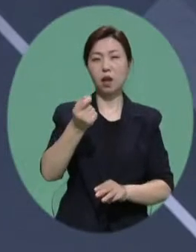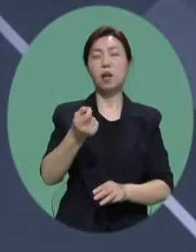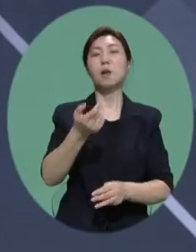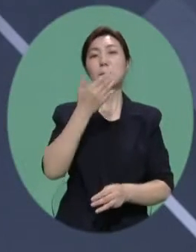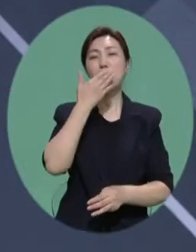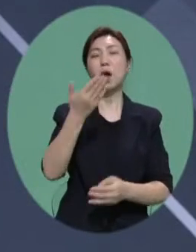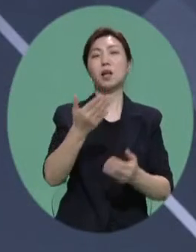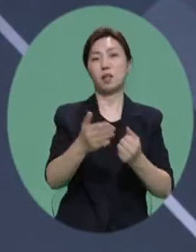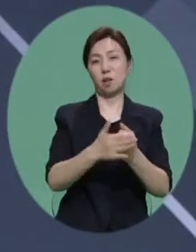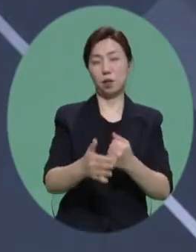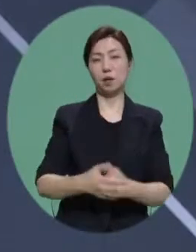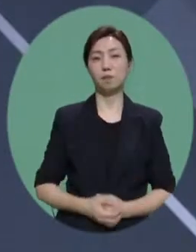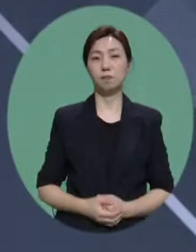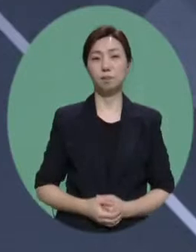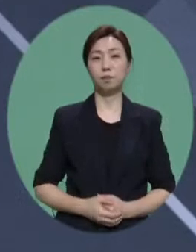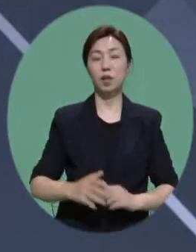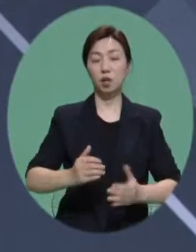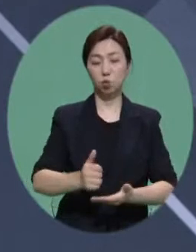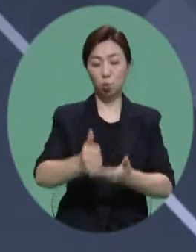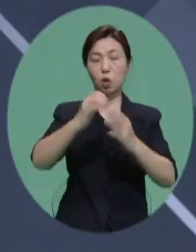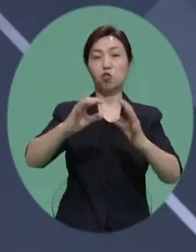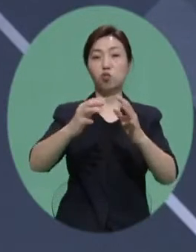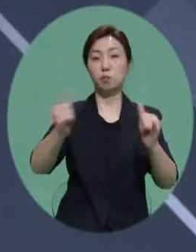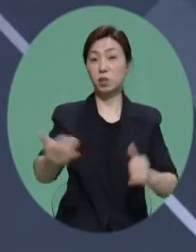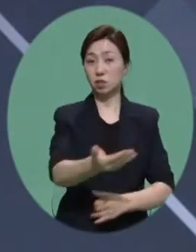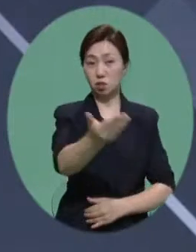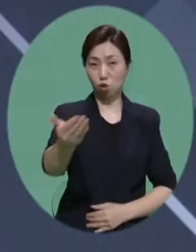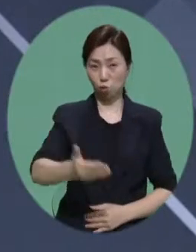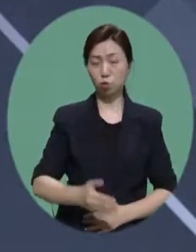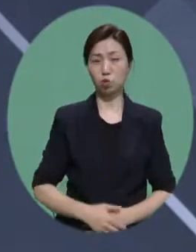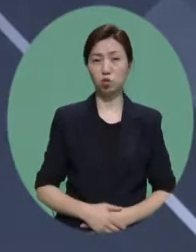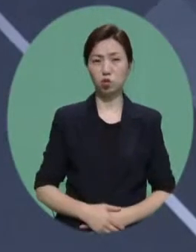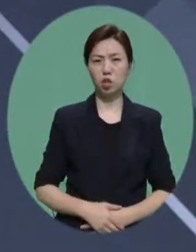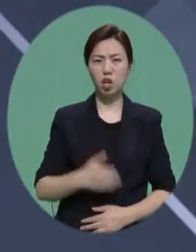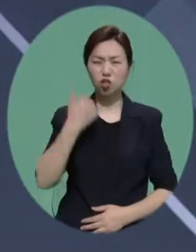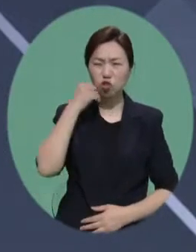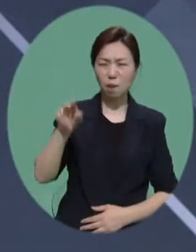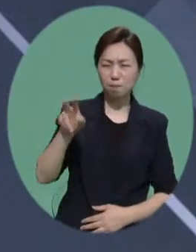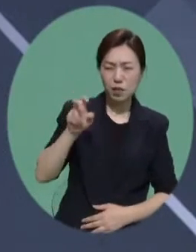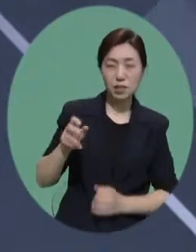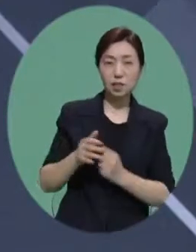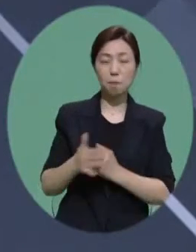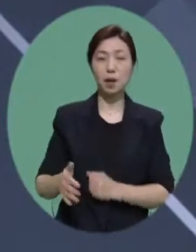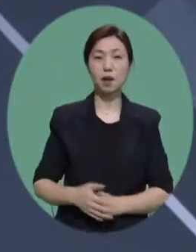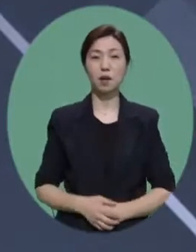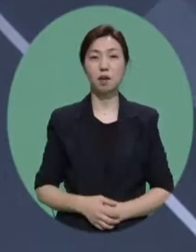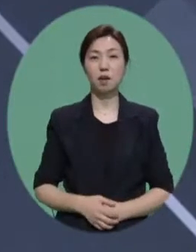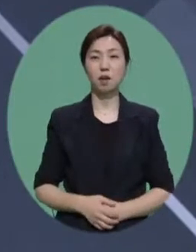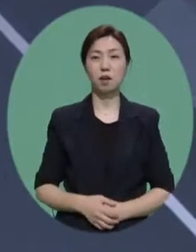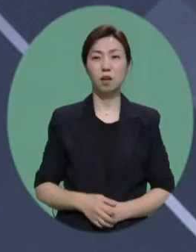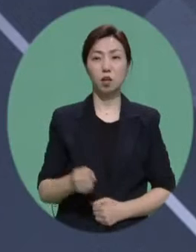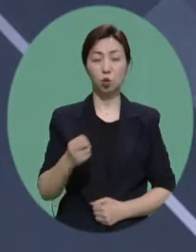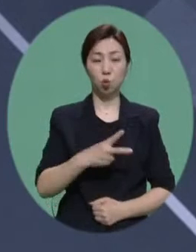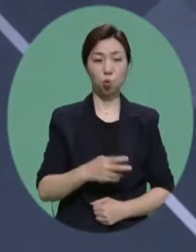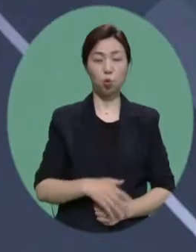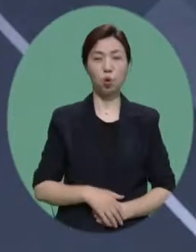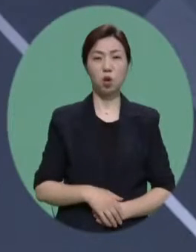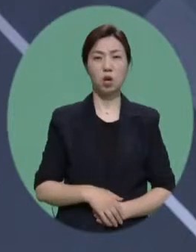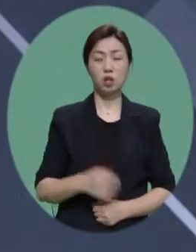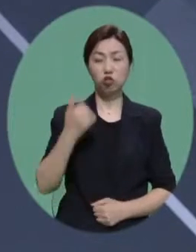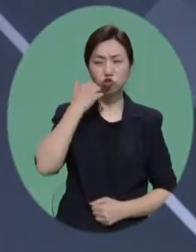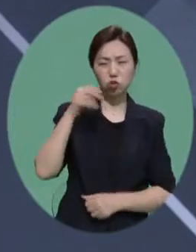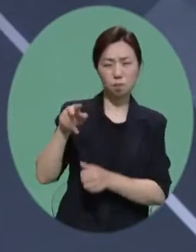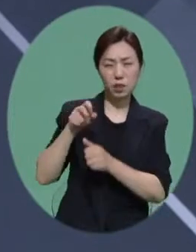때문입니다 존경하는 국민 여러분 누가 미워서 가 아니고 어 나 자신의 삶을